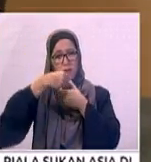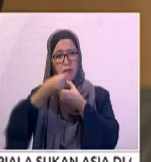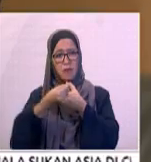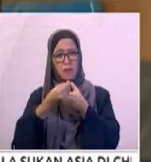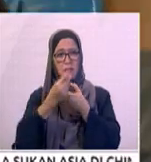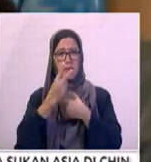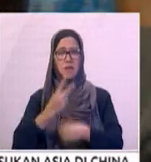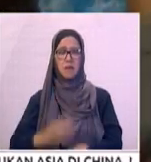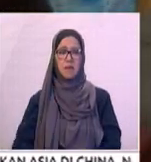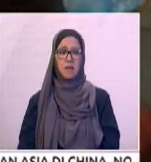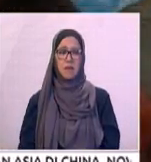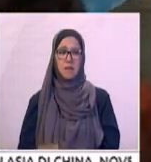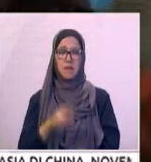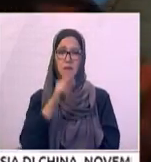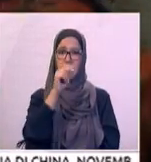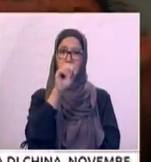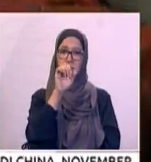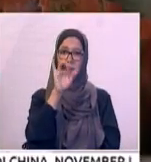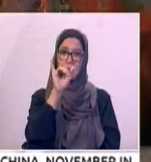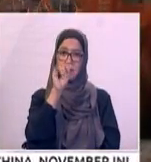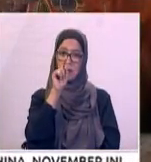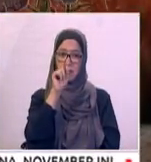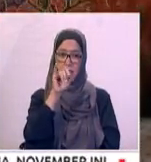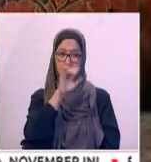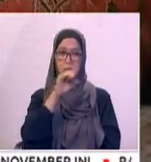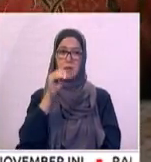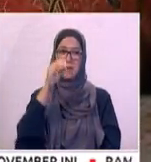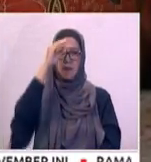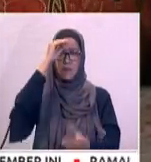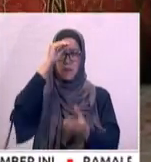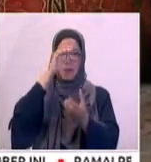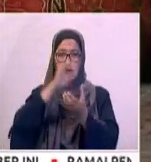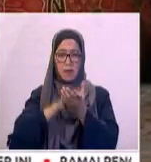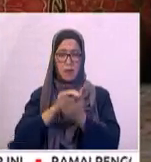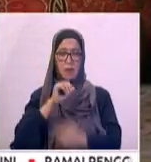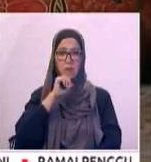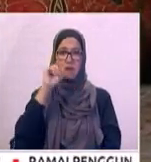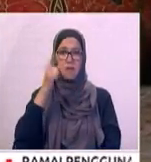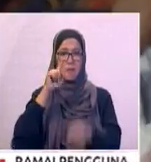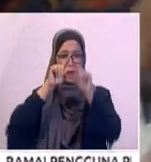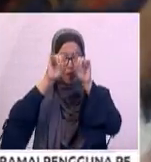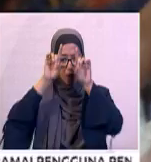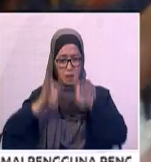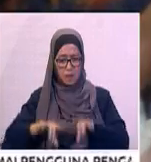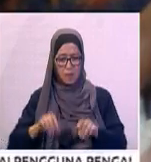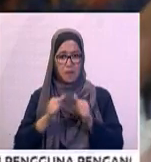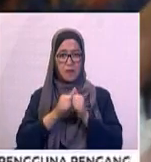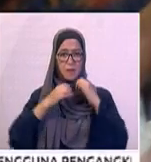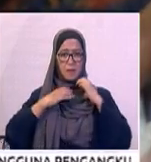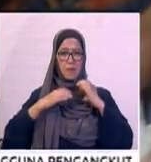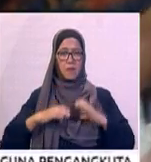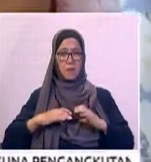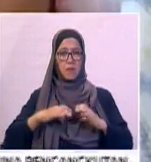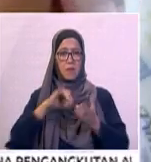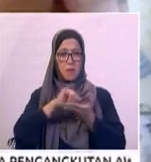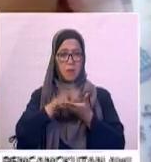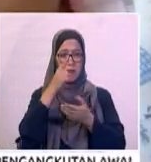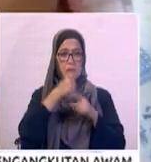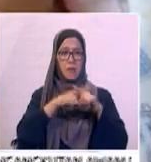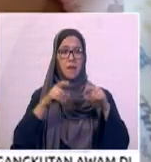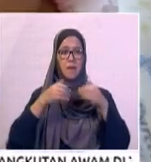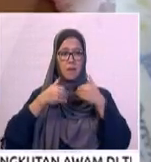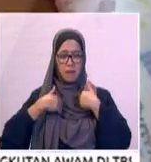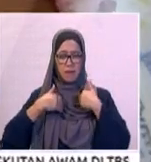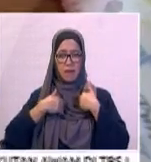Nurwati dan suami Zaki Rosli, 40 tahun, bukan sahaja diuji dengan kecacatan tersebut, malah terdapat kecacatan lain termasuk